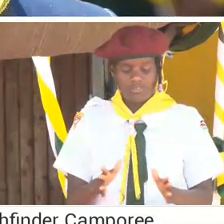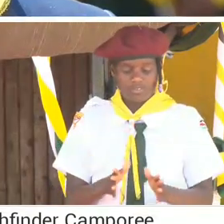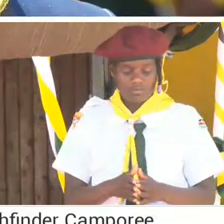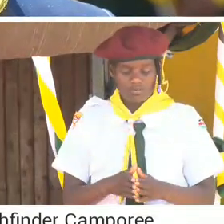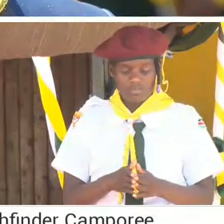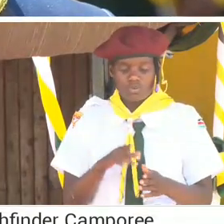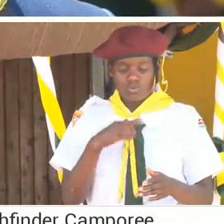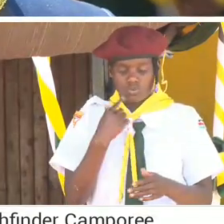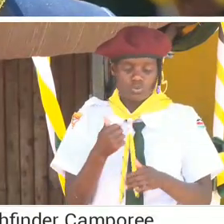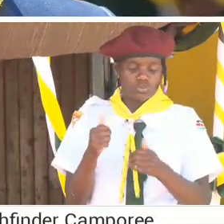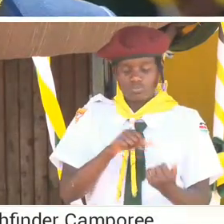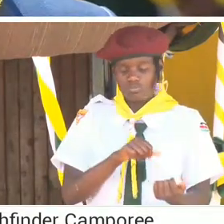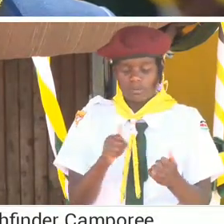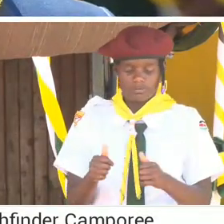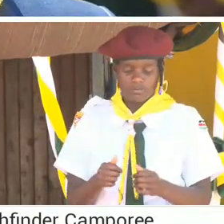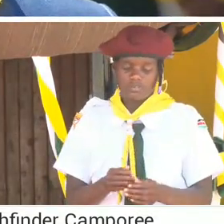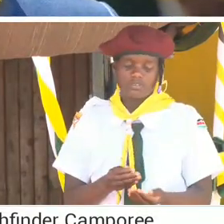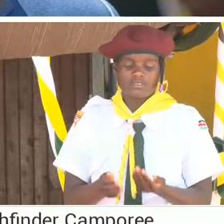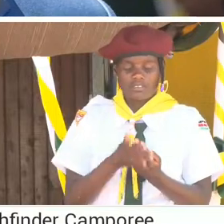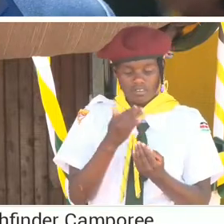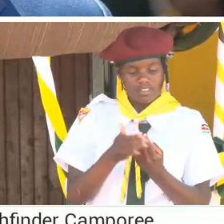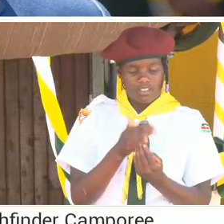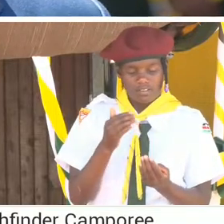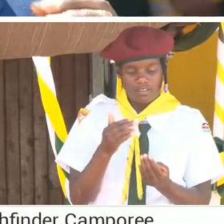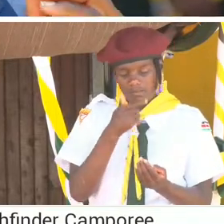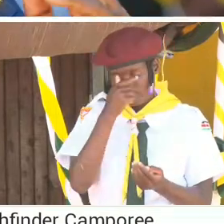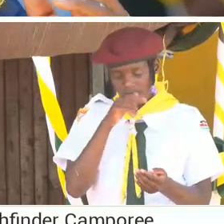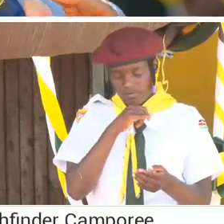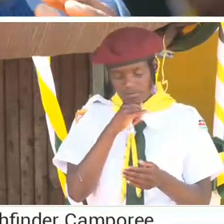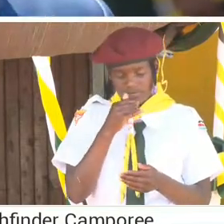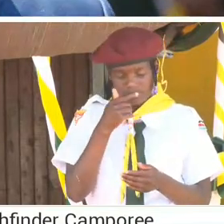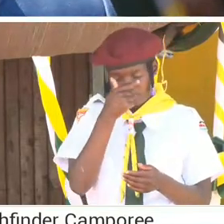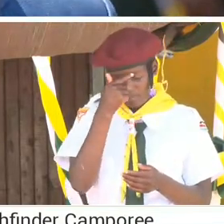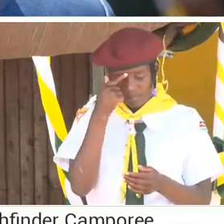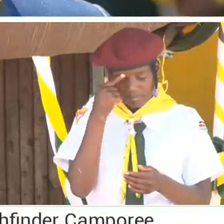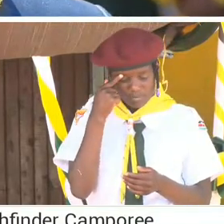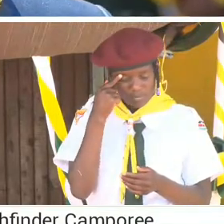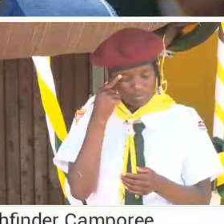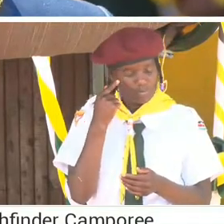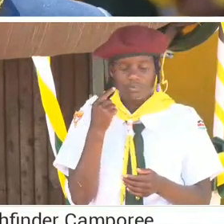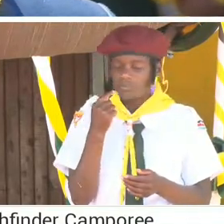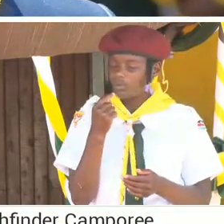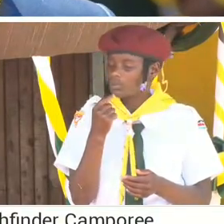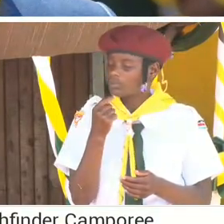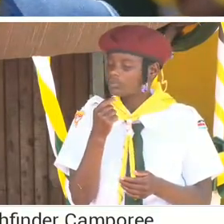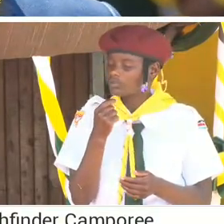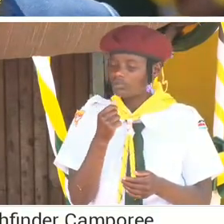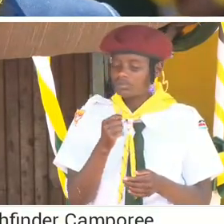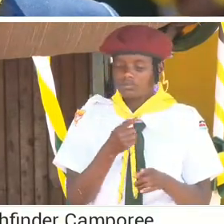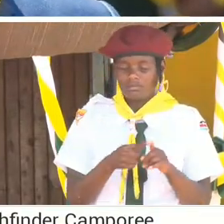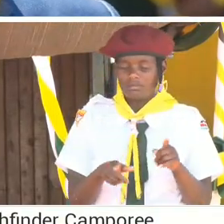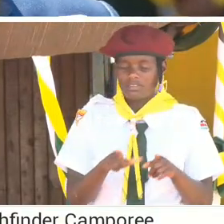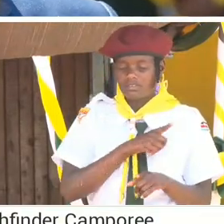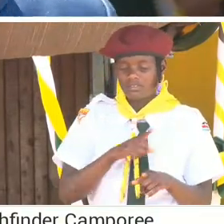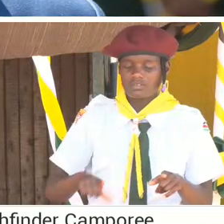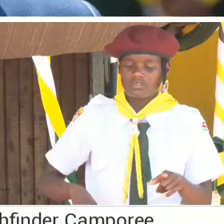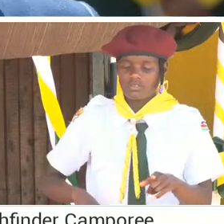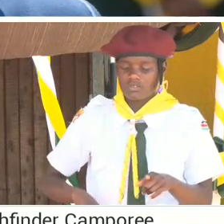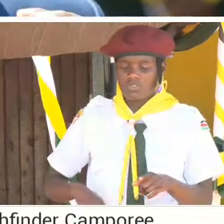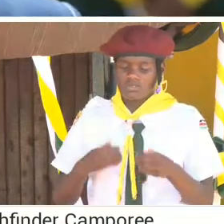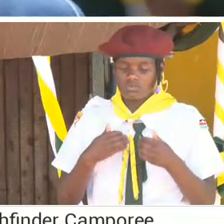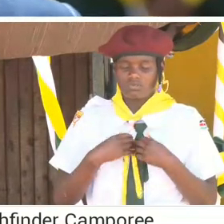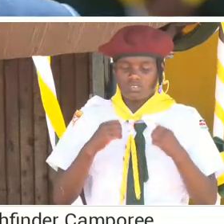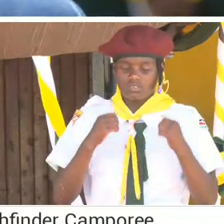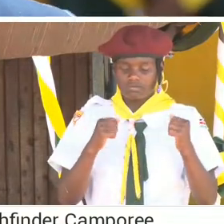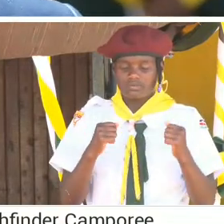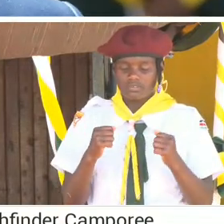waliopatizwa, watunze, kwa sababu wanaingia katika majaribu. Lakini Mungu wetu una uwezo, malaika